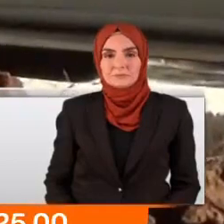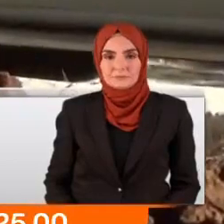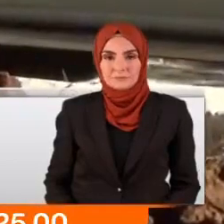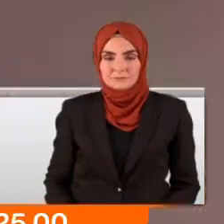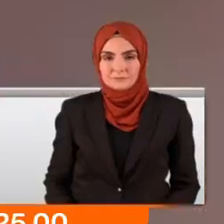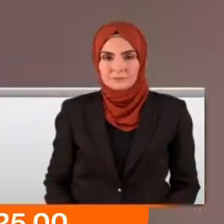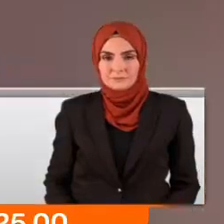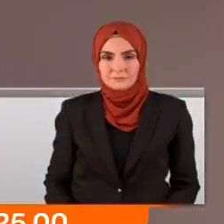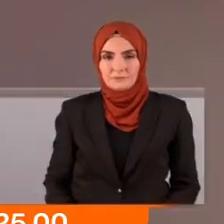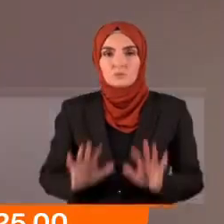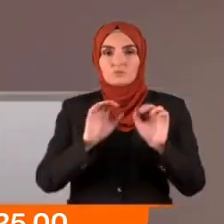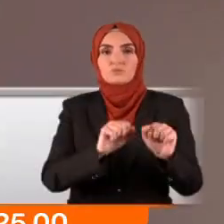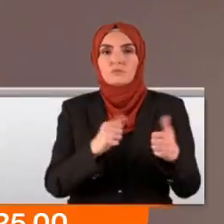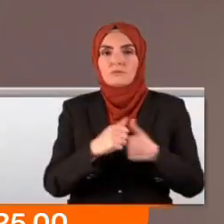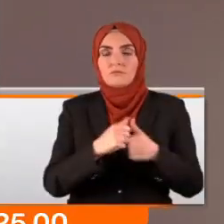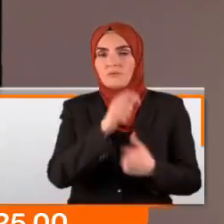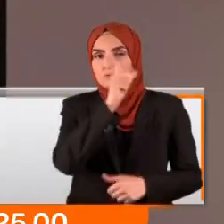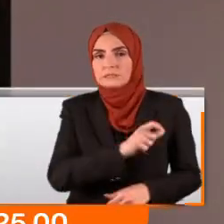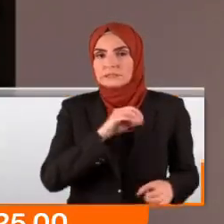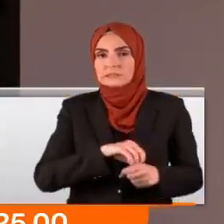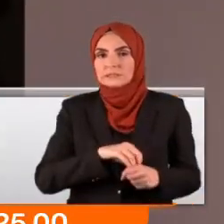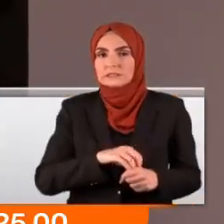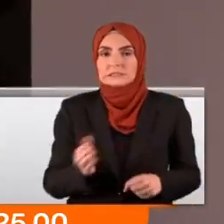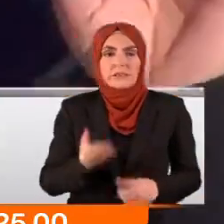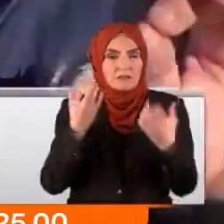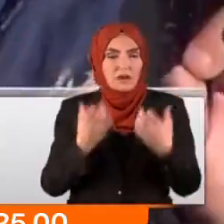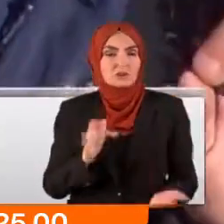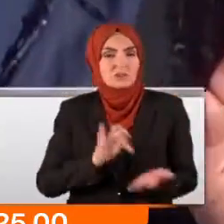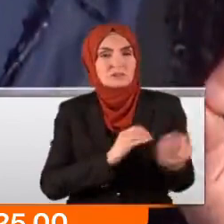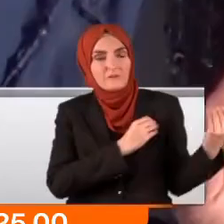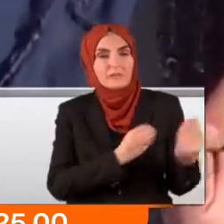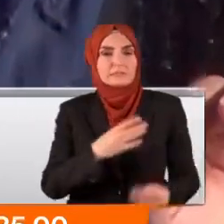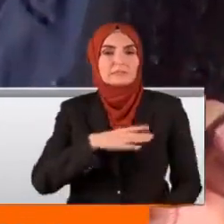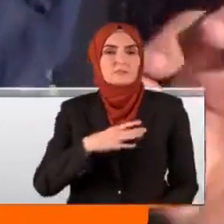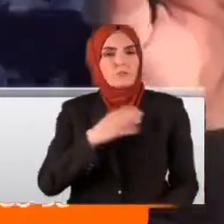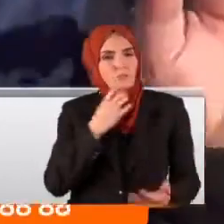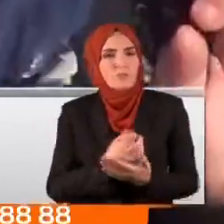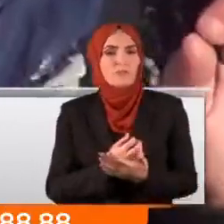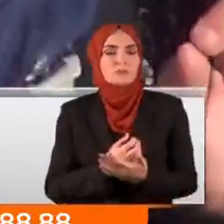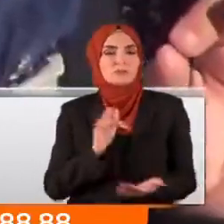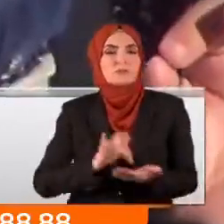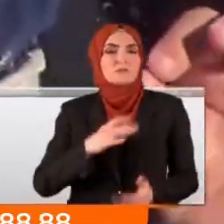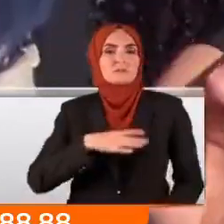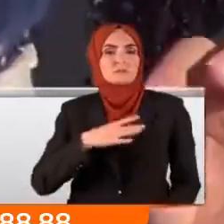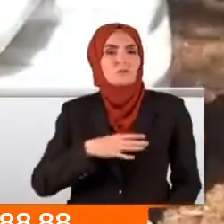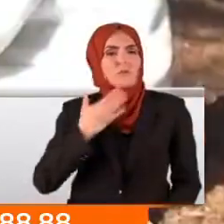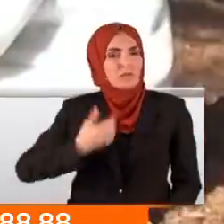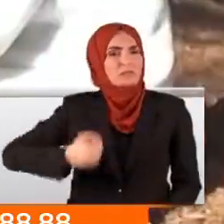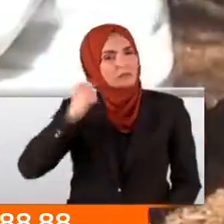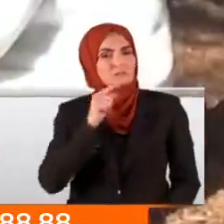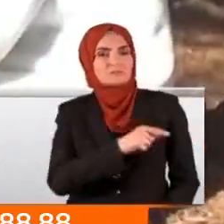anne. Tutuklanan kocası içinse en ağır cezayı istedi. Müebbet. İdam gelsin,